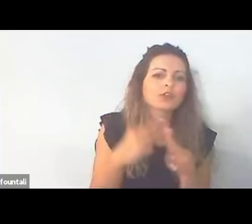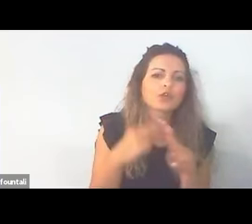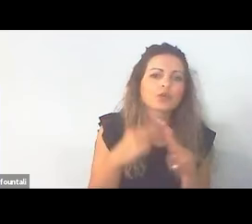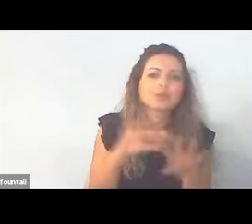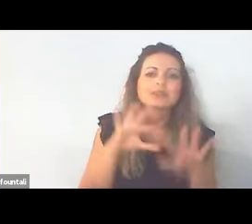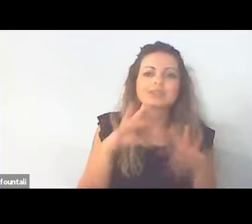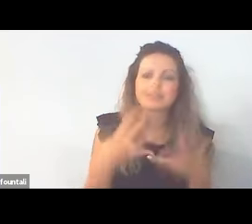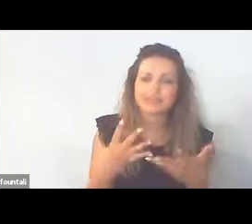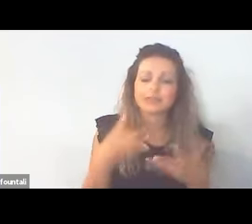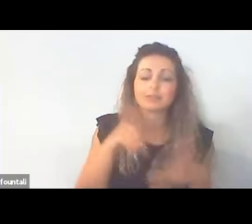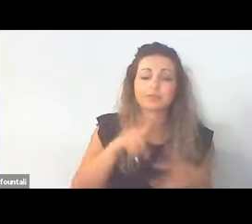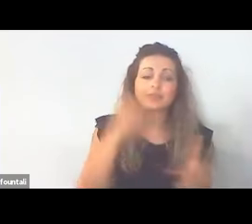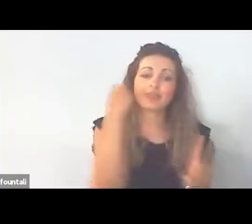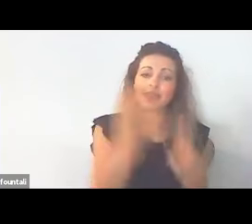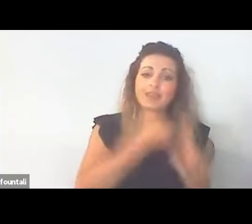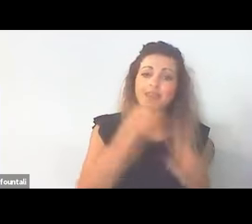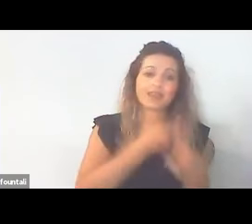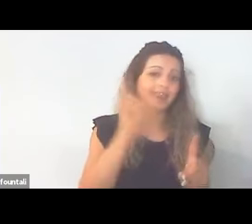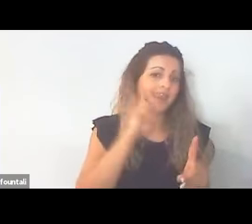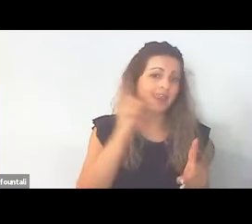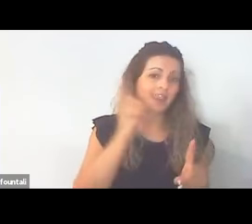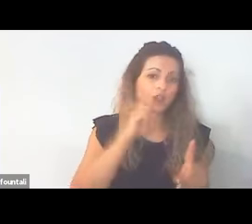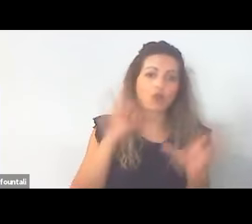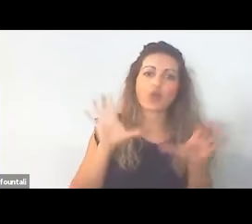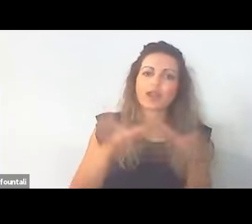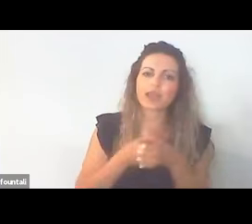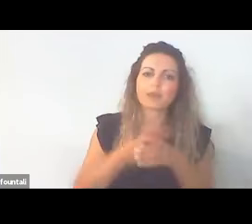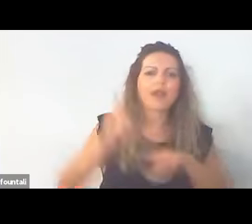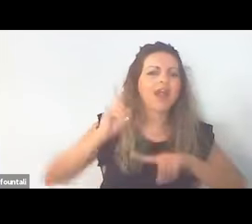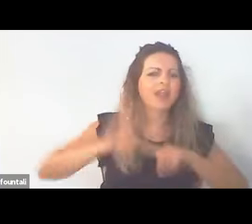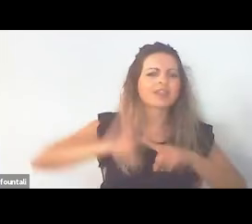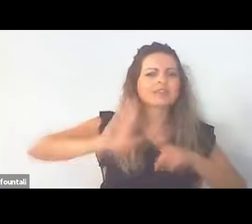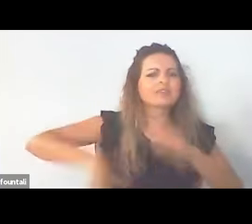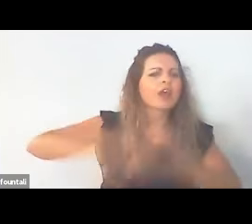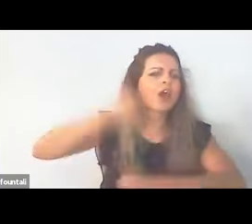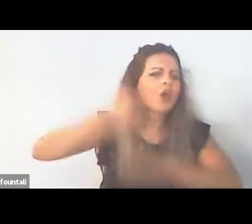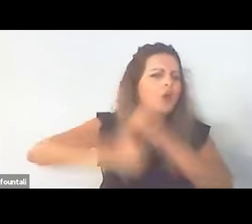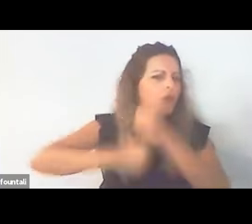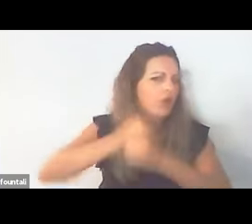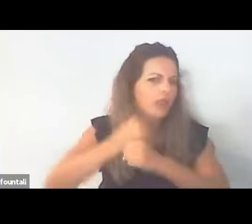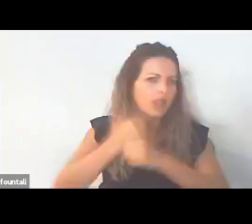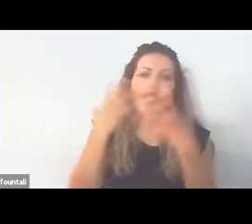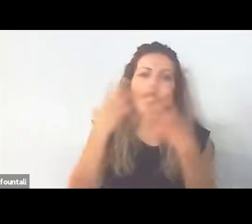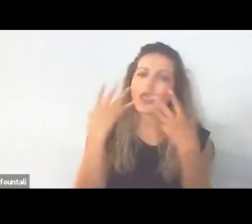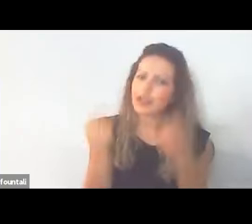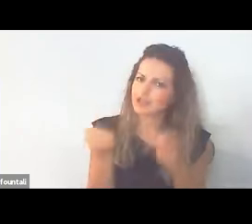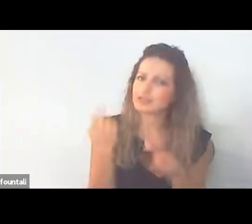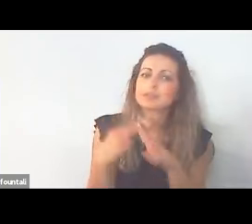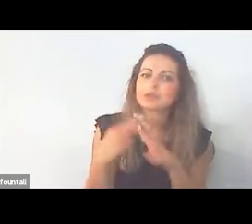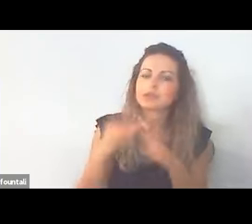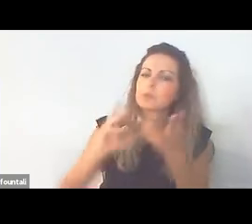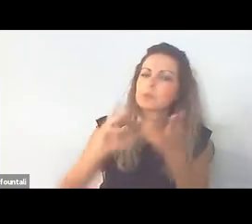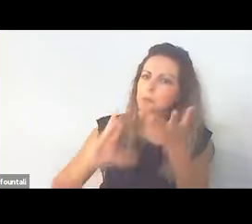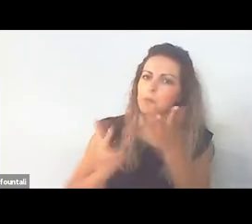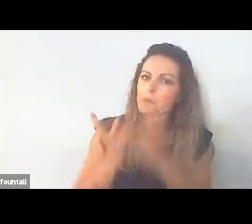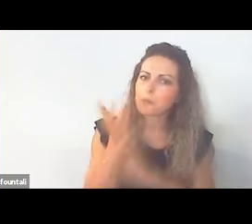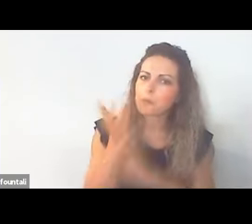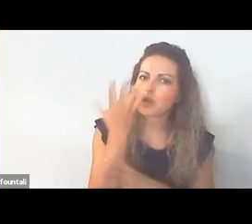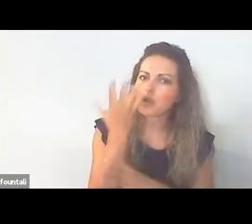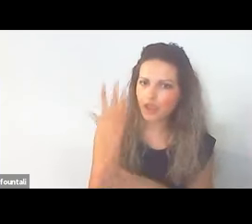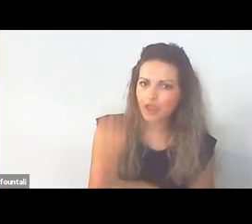στην Ελλάδα, ιδιαίτερα τα τελευταία χρόνια, έχει μία πολύ σημαντική ανάπτυξη με